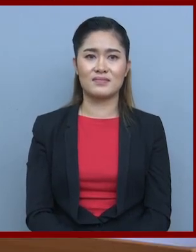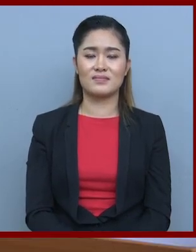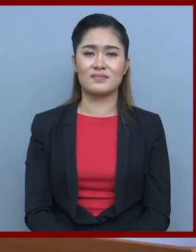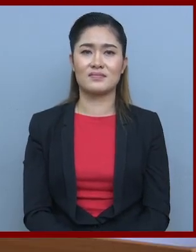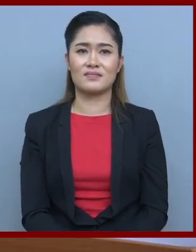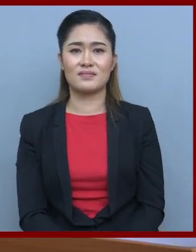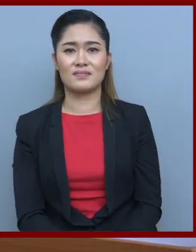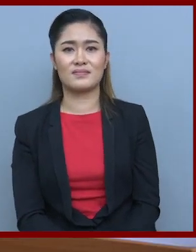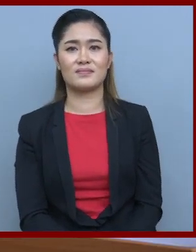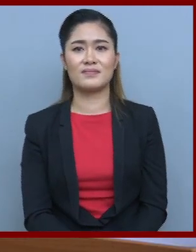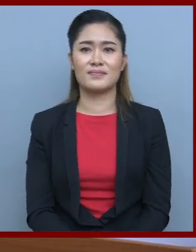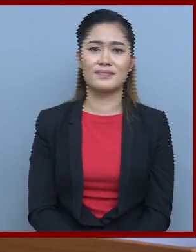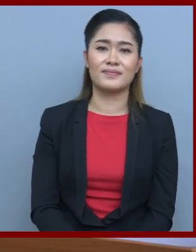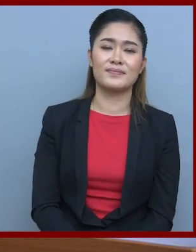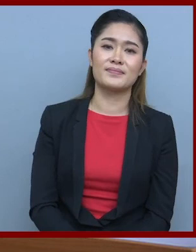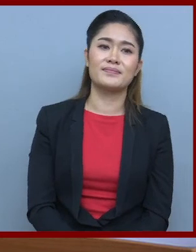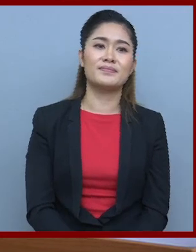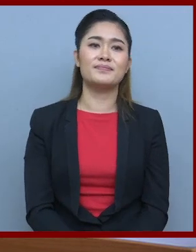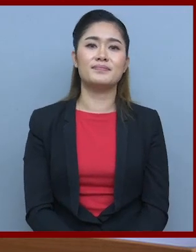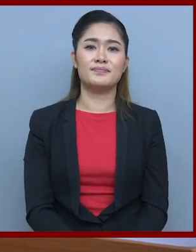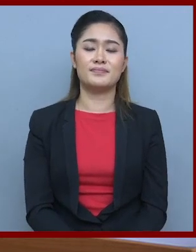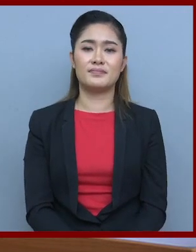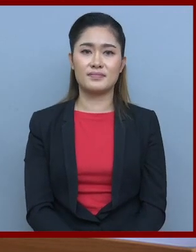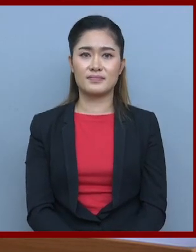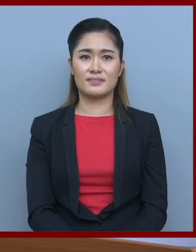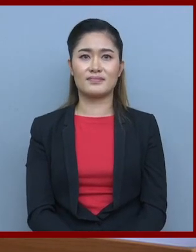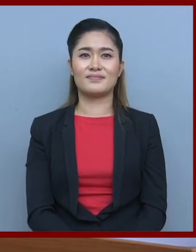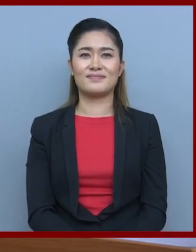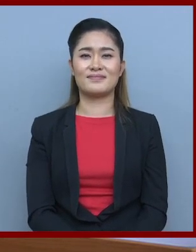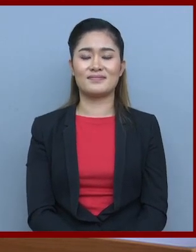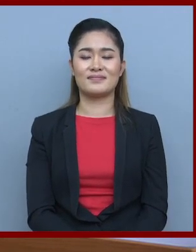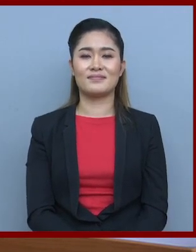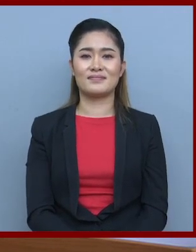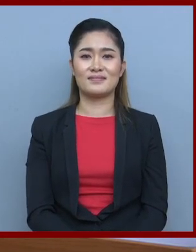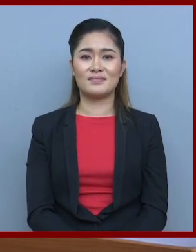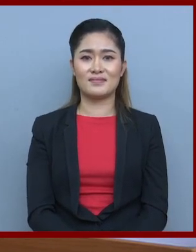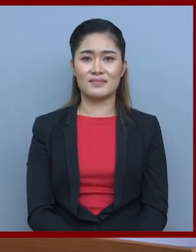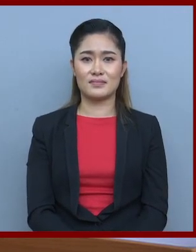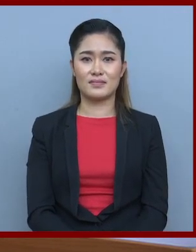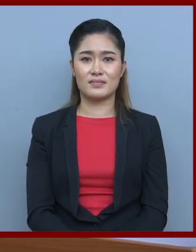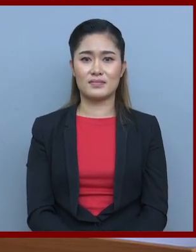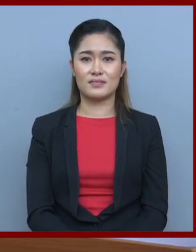ก็จะเสียเวลาในการจัดอยู่หน่อยนึงลากไปลากมา